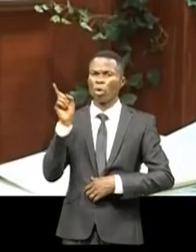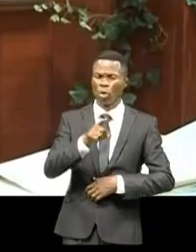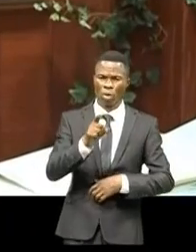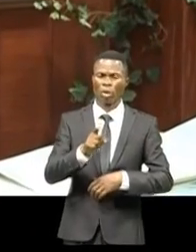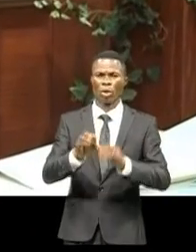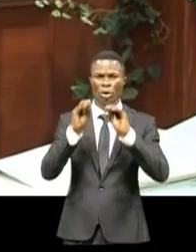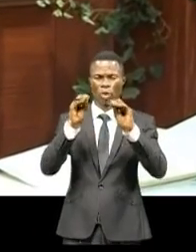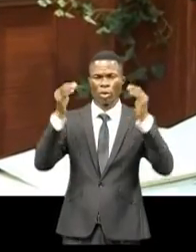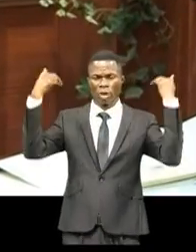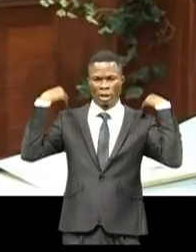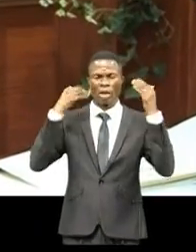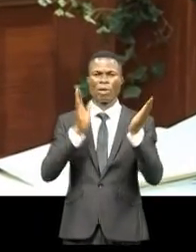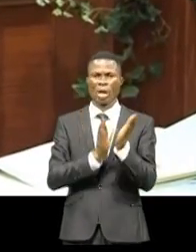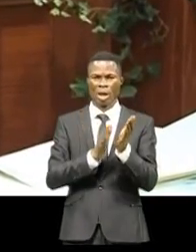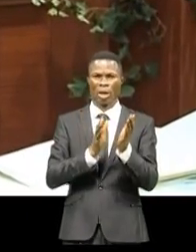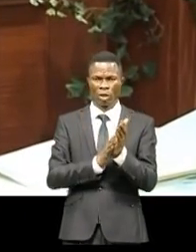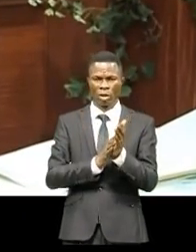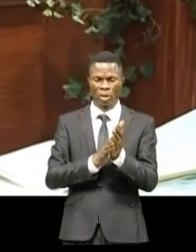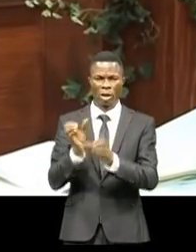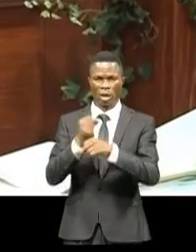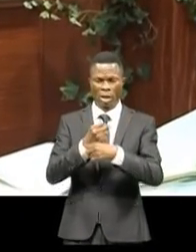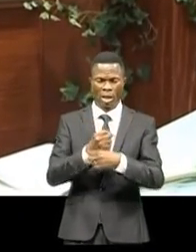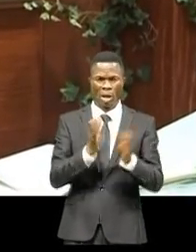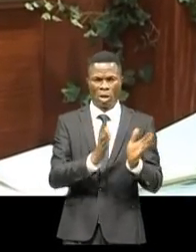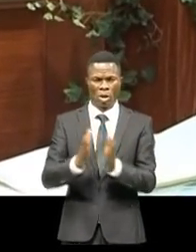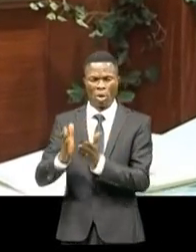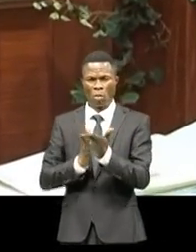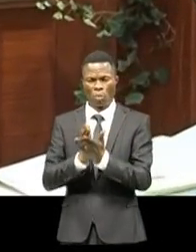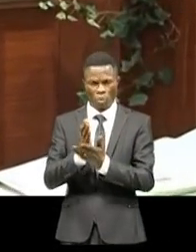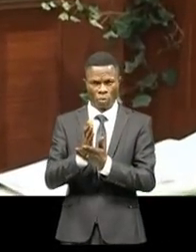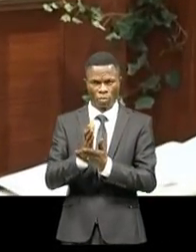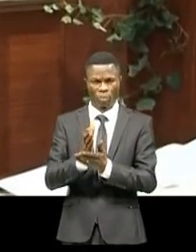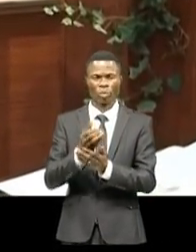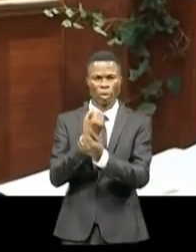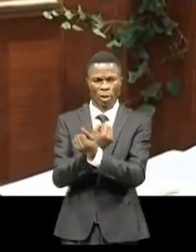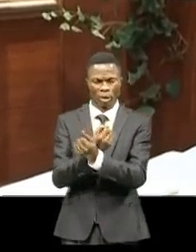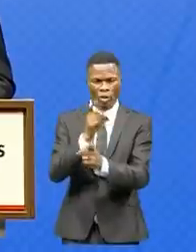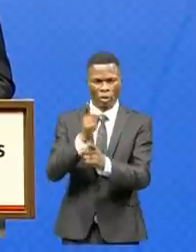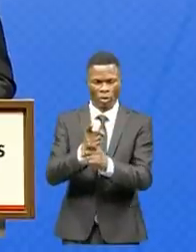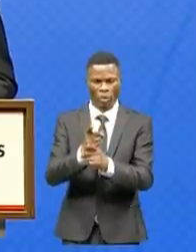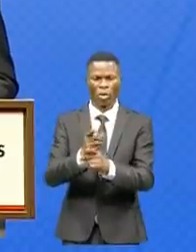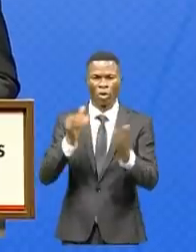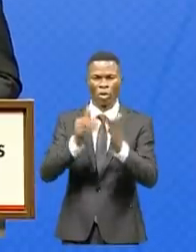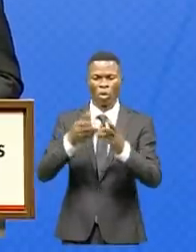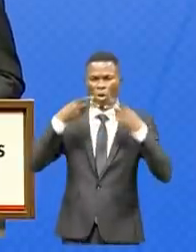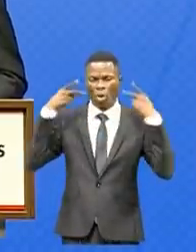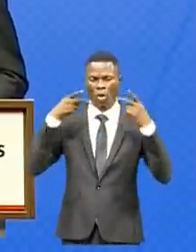d'instruire les chefs d'établissement à mettre en place des dispositifs pratiques pour le respect strict des gestes